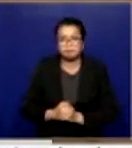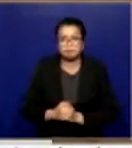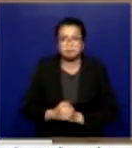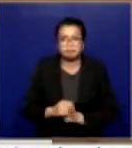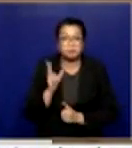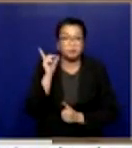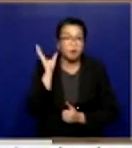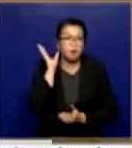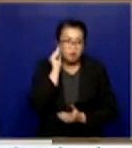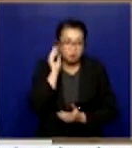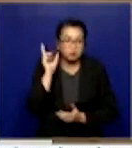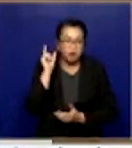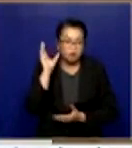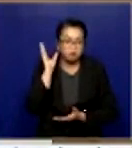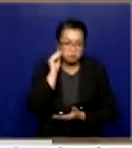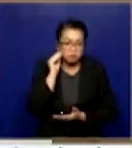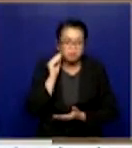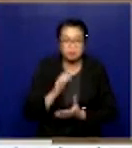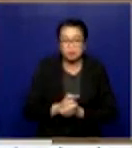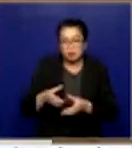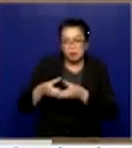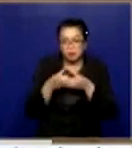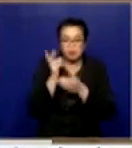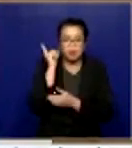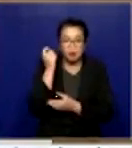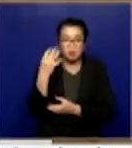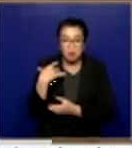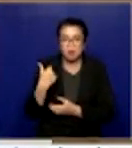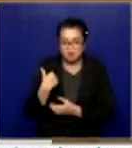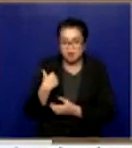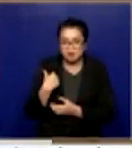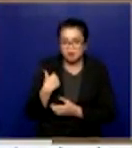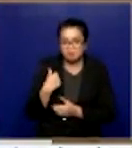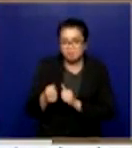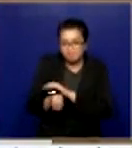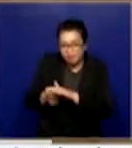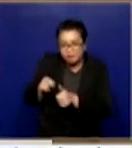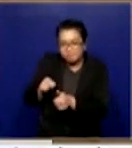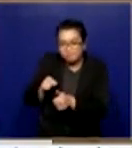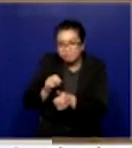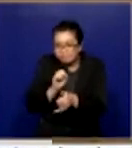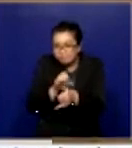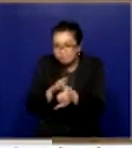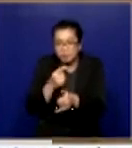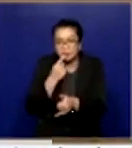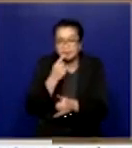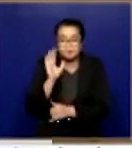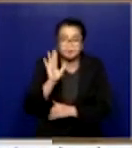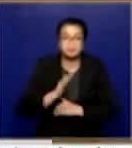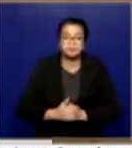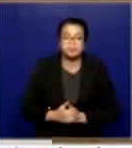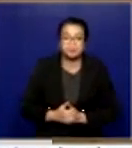ล่างจากปรากฎการณ์เมื่อสักครู่ว่ามีเบื้องหลังอยู่บวชเพื่อนๆแต่ผมไม่กล่าวถึง